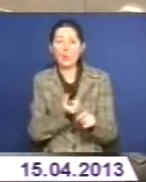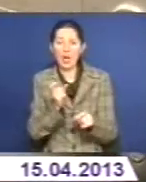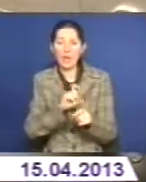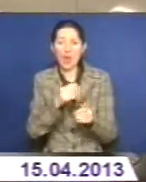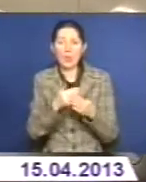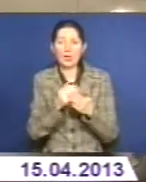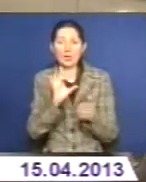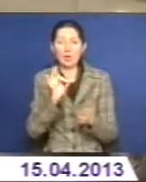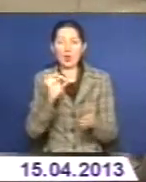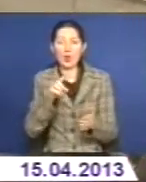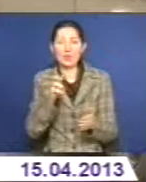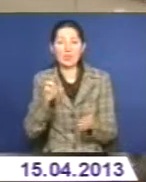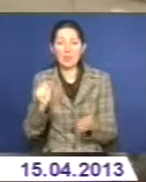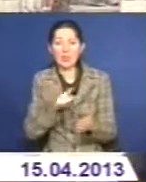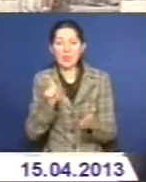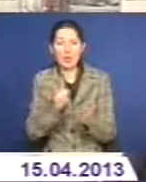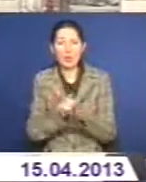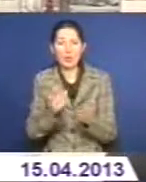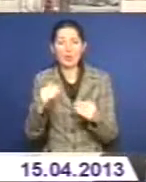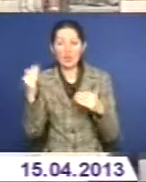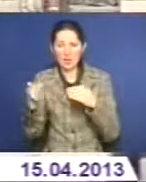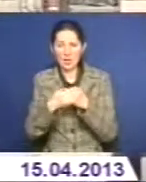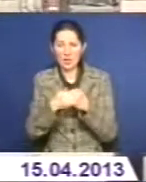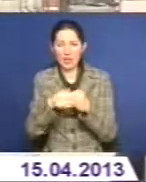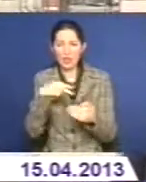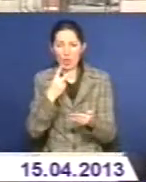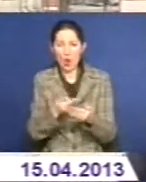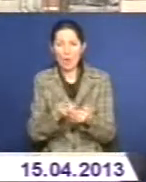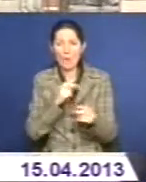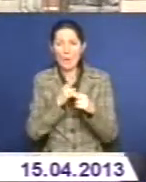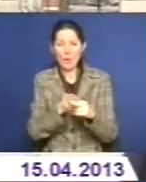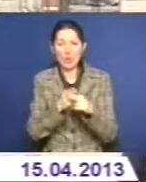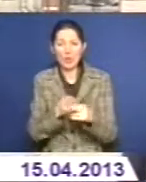від огляду будь-якими перешкодами. Якщо ми зараз можемо бачити біля